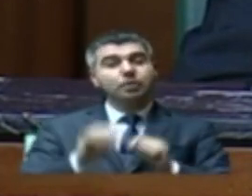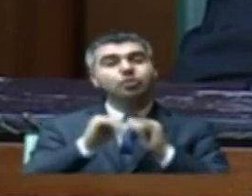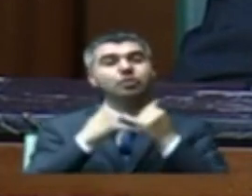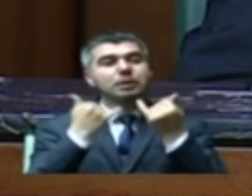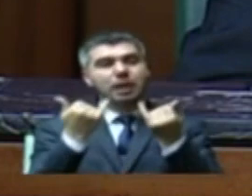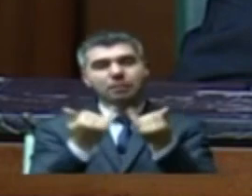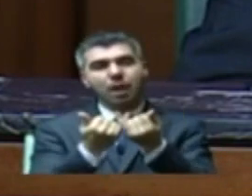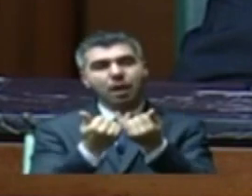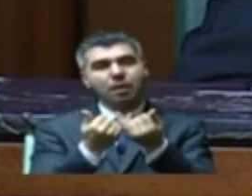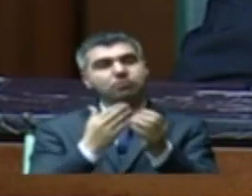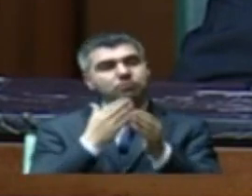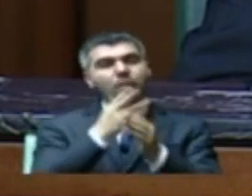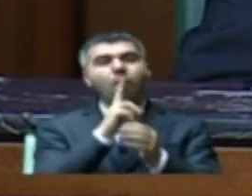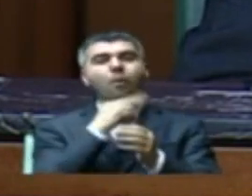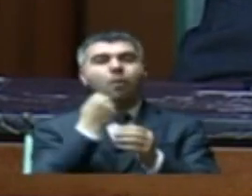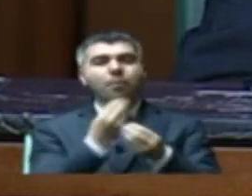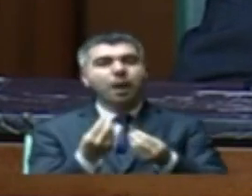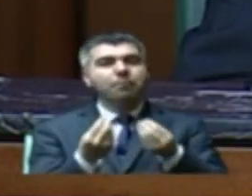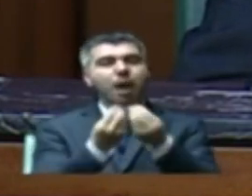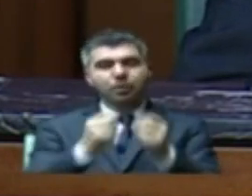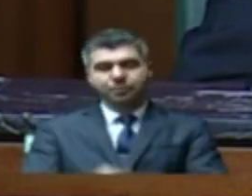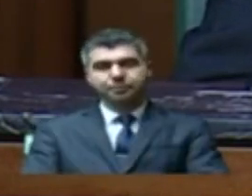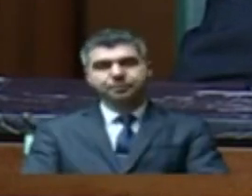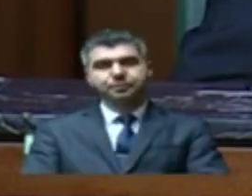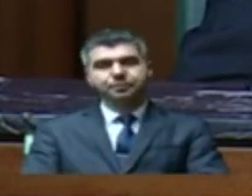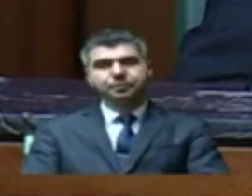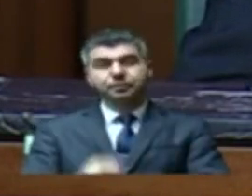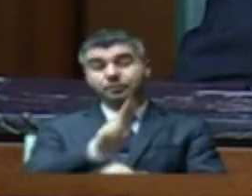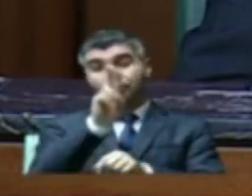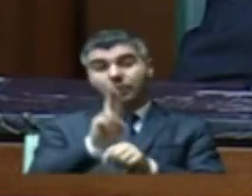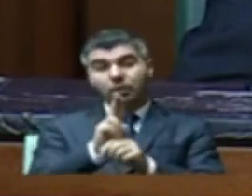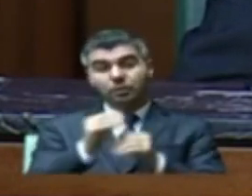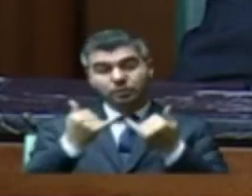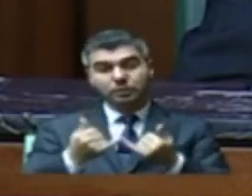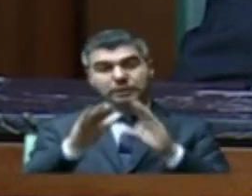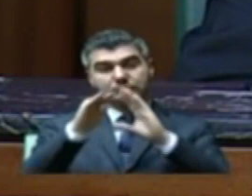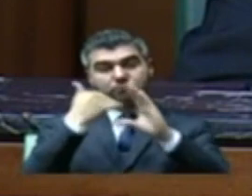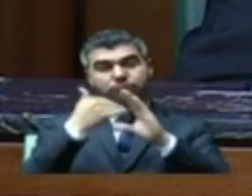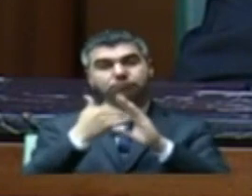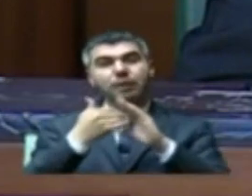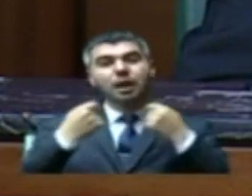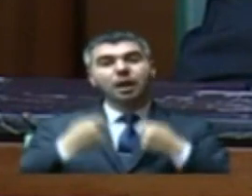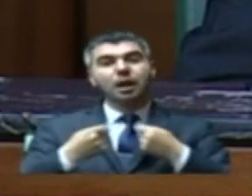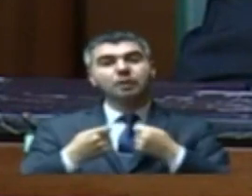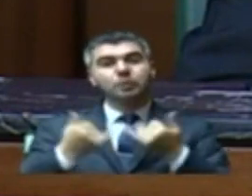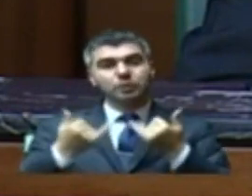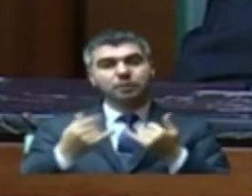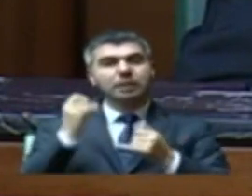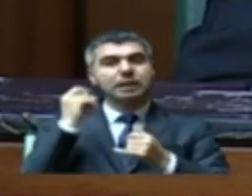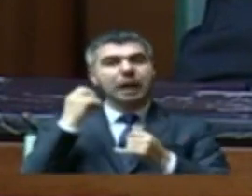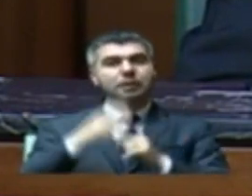الوزيرة بنشاط حكومي طارئ. وبالنسبة للأسئلة التي توصلت بها الرئاسة إلى غاية يوم